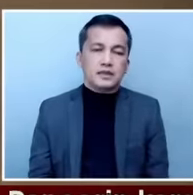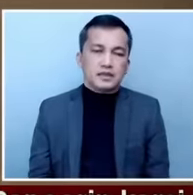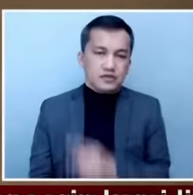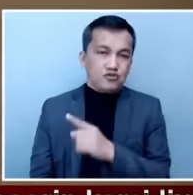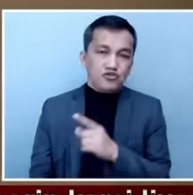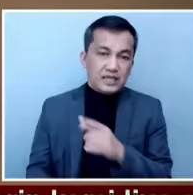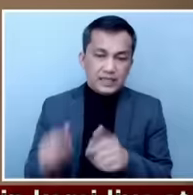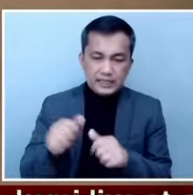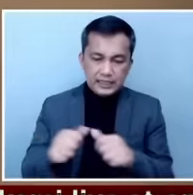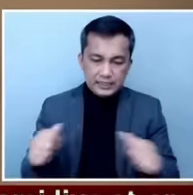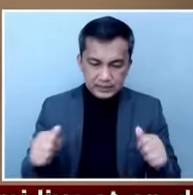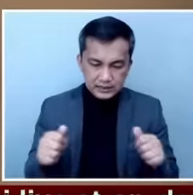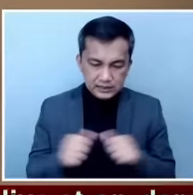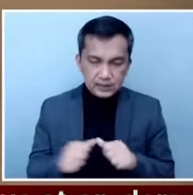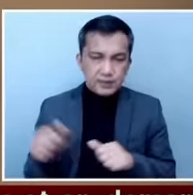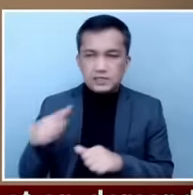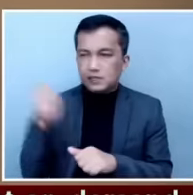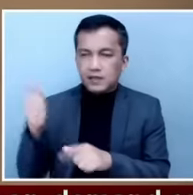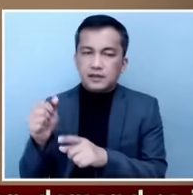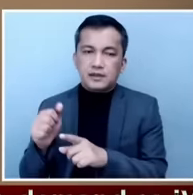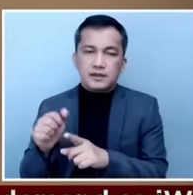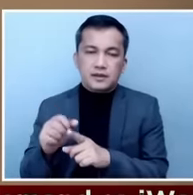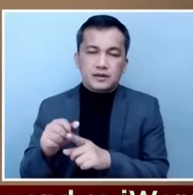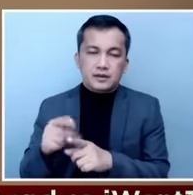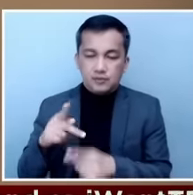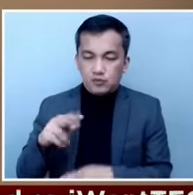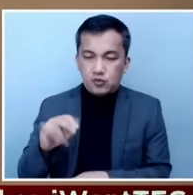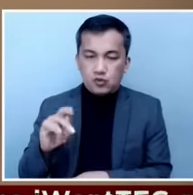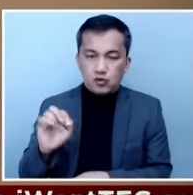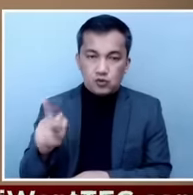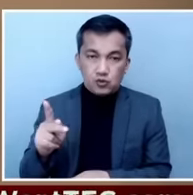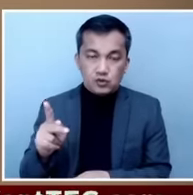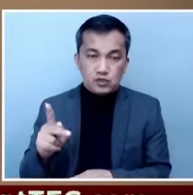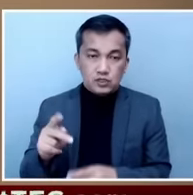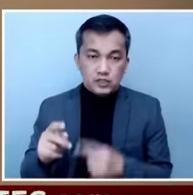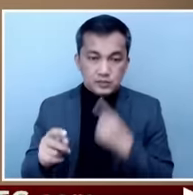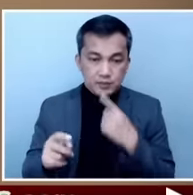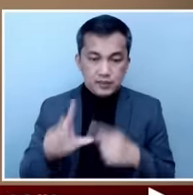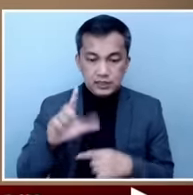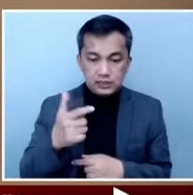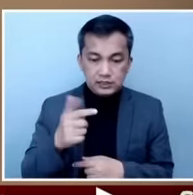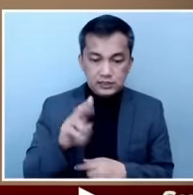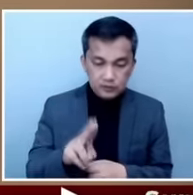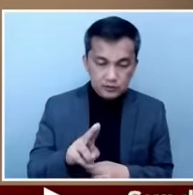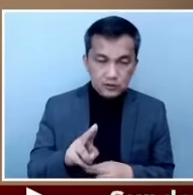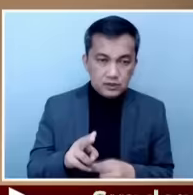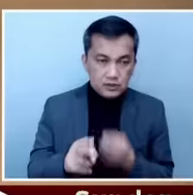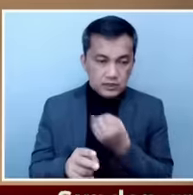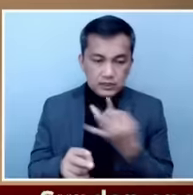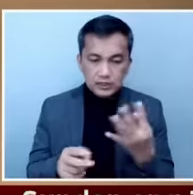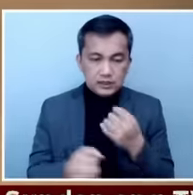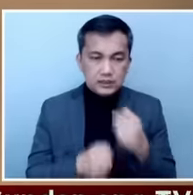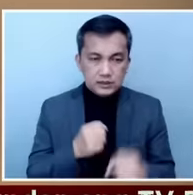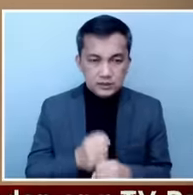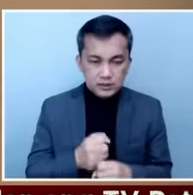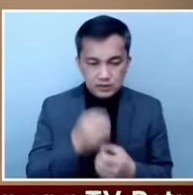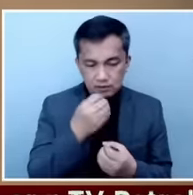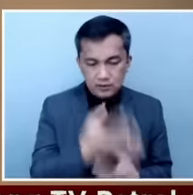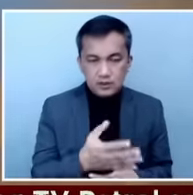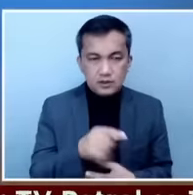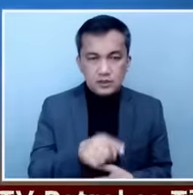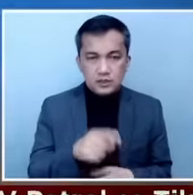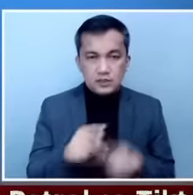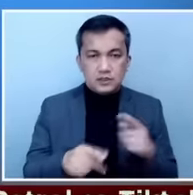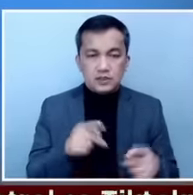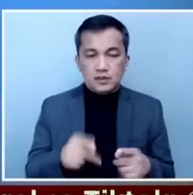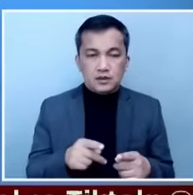area pero sa ibang purok. At ang sinasabi ngayon ng LGU ay ilang taon na nilang inaabisuhan itong mga